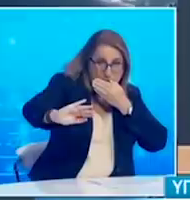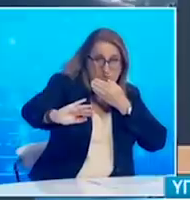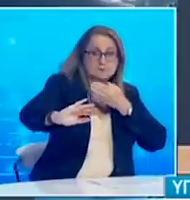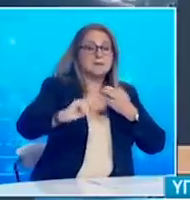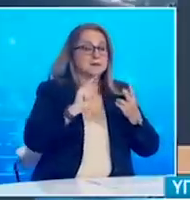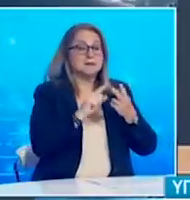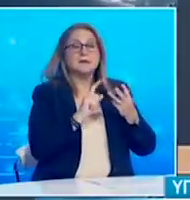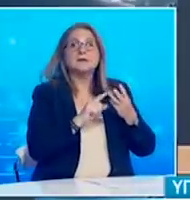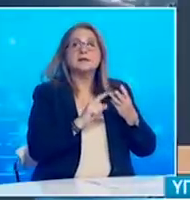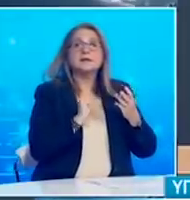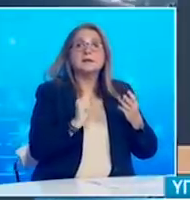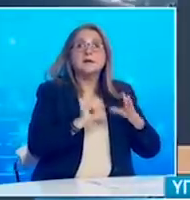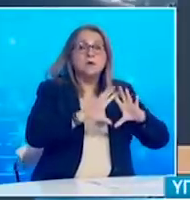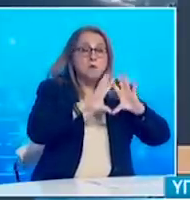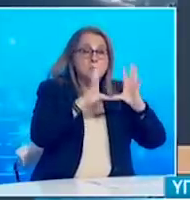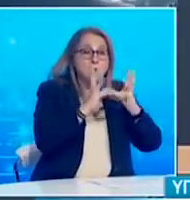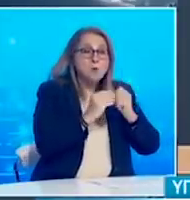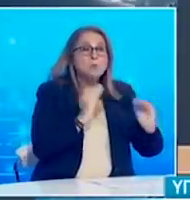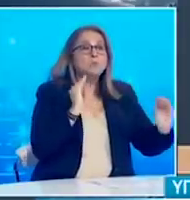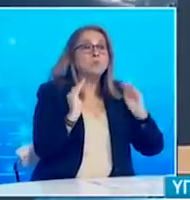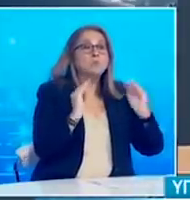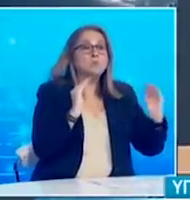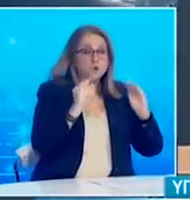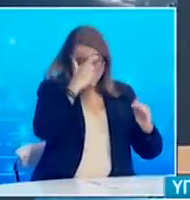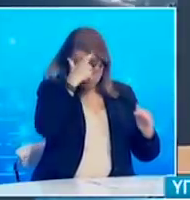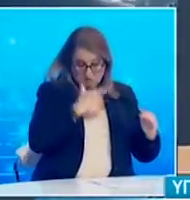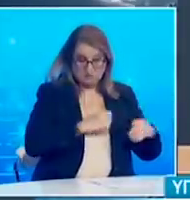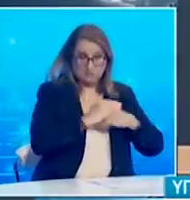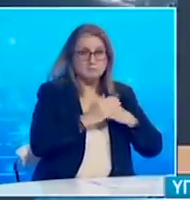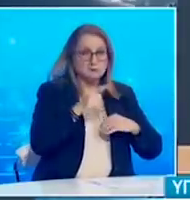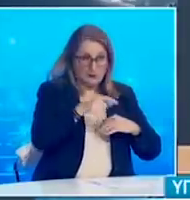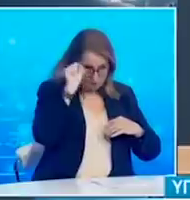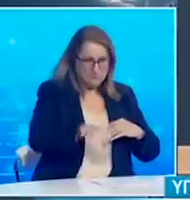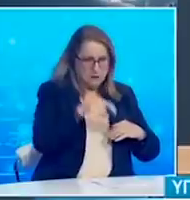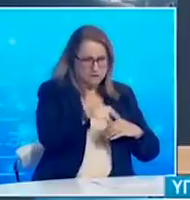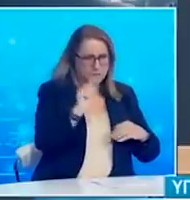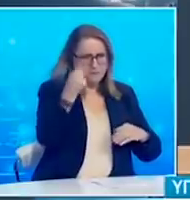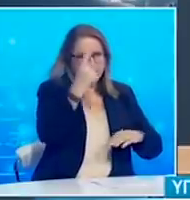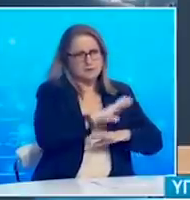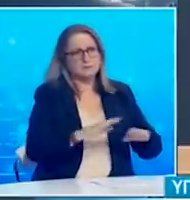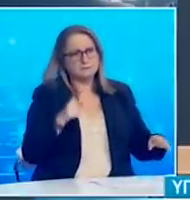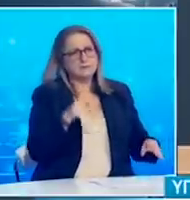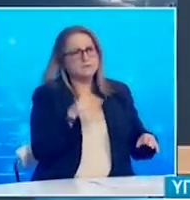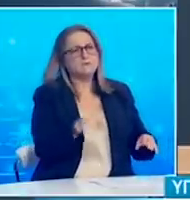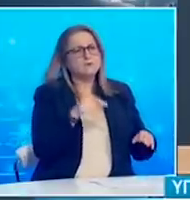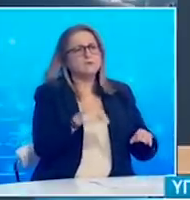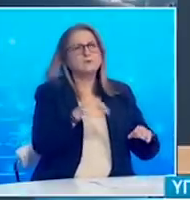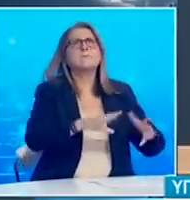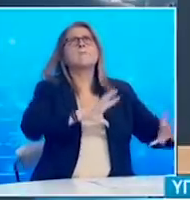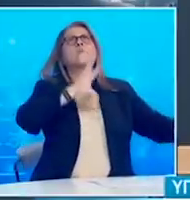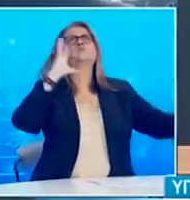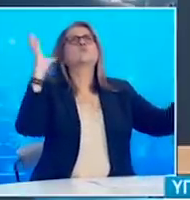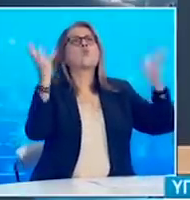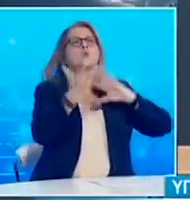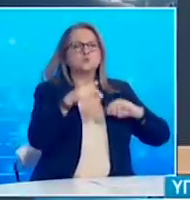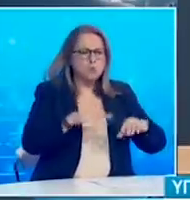η χρήση που κάνουμε υγειονομική προστασίας, ατομικής προστασίας, είναι πανάκια. Είναι η εθνική μας στρατηγική, είναι η παγκόσμια στρατηγική